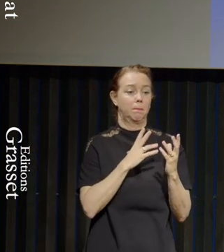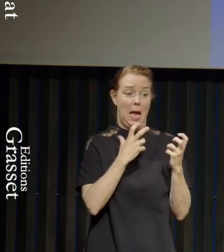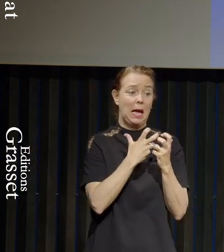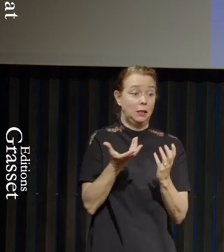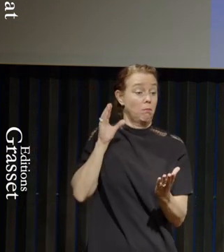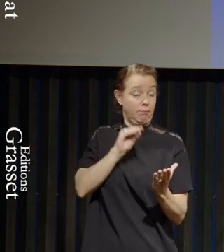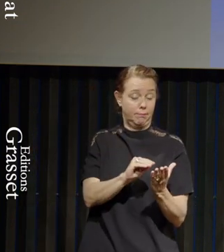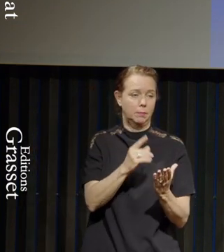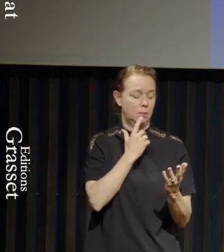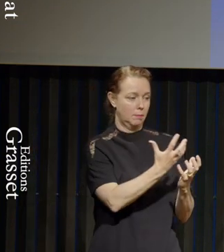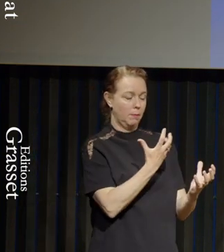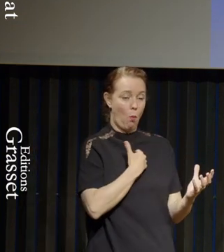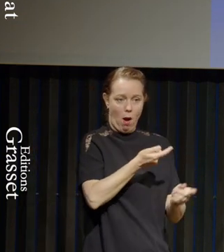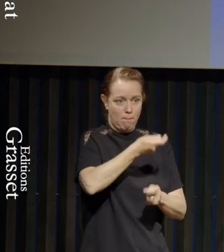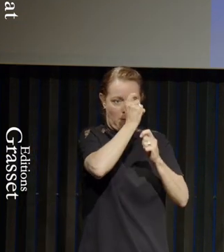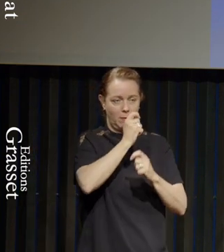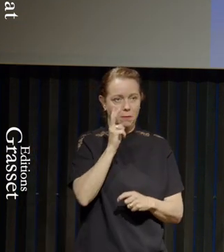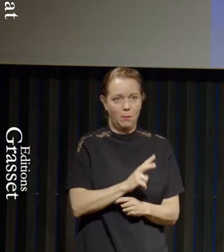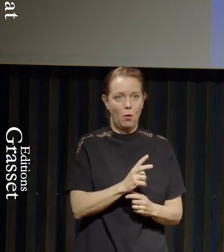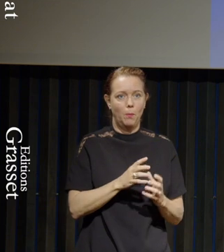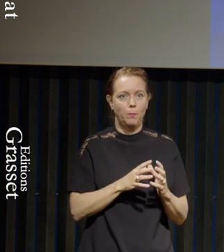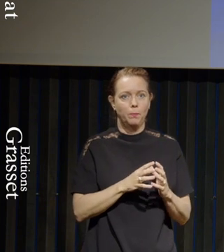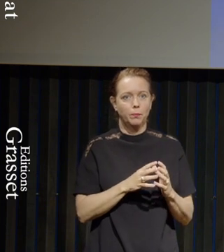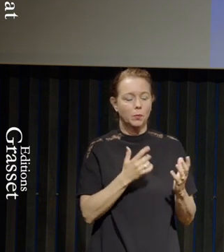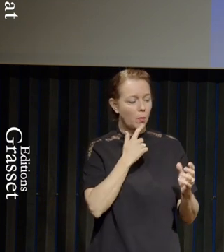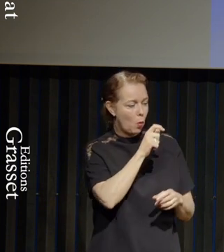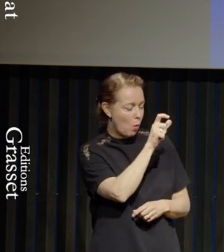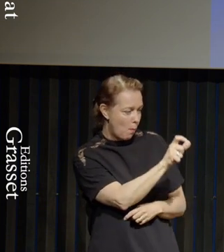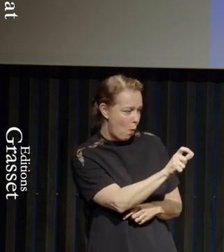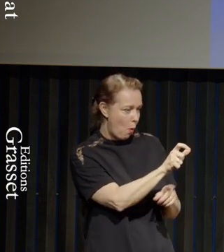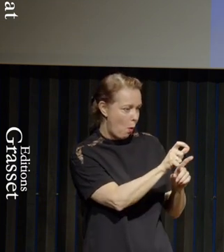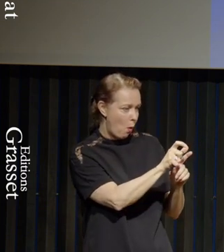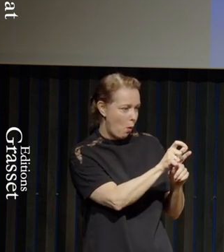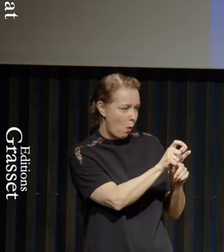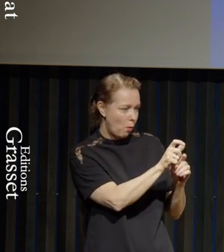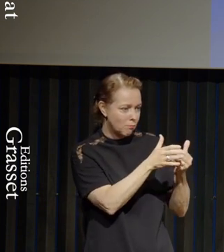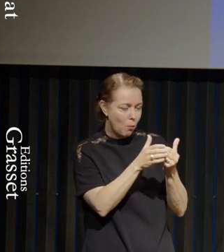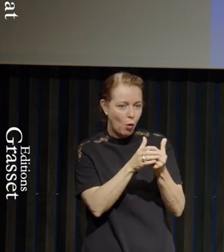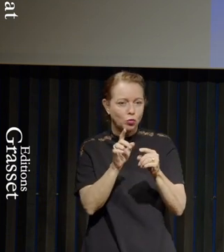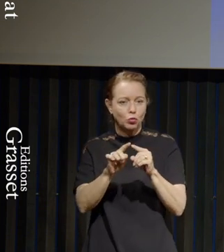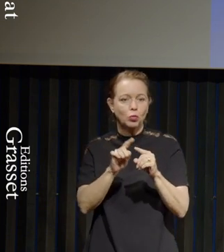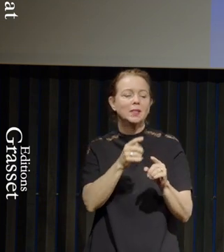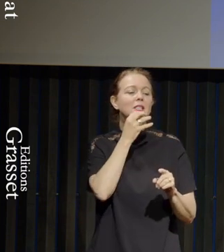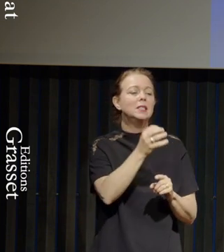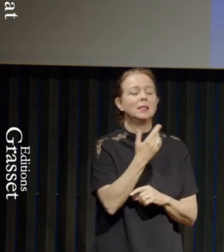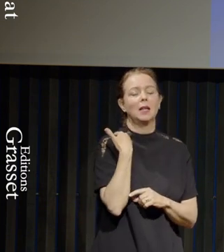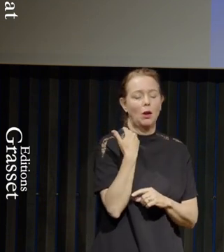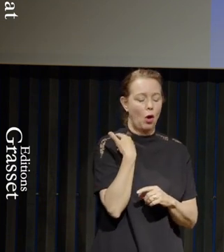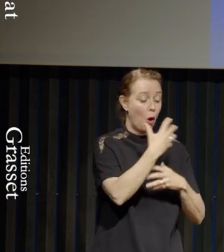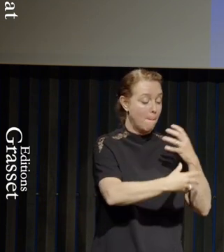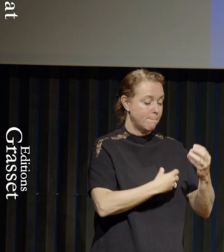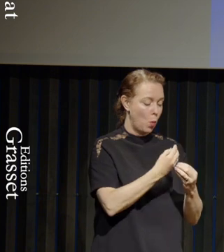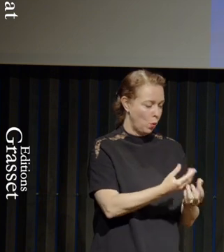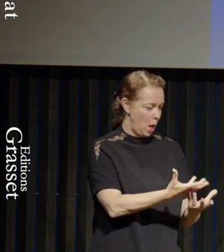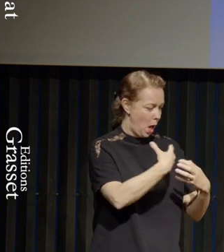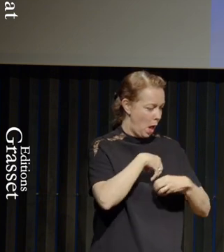dont on peut prendre les mots pour les choses. Ce que j'ai dit tout à l'heure, nous représentons le monde et